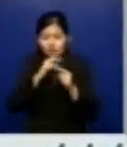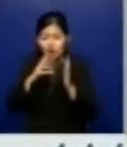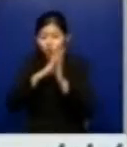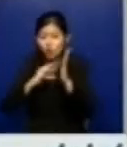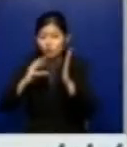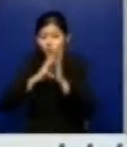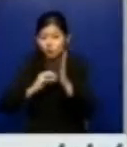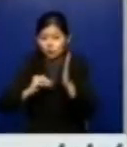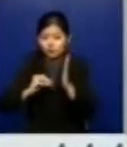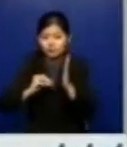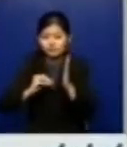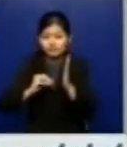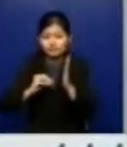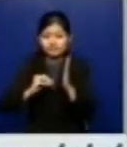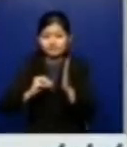การ